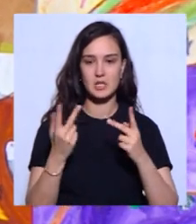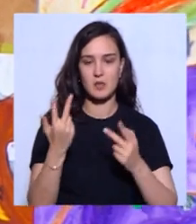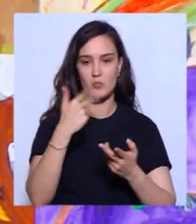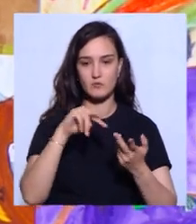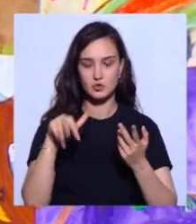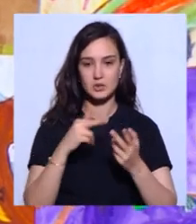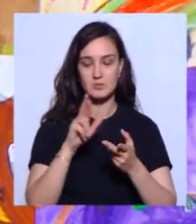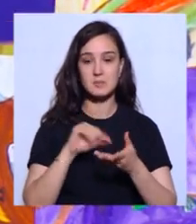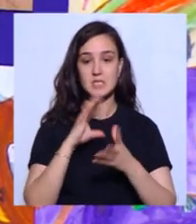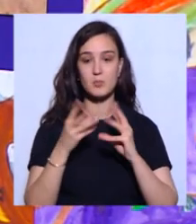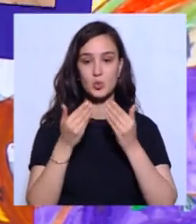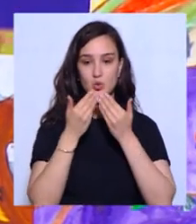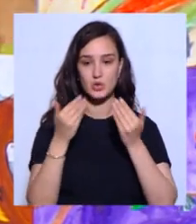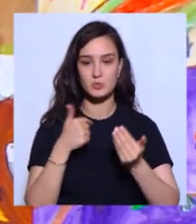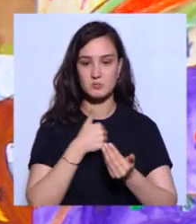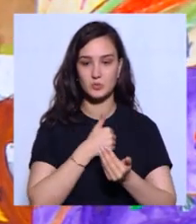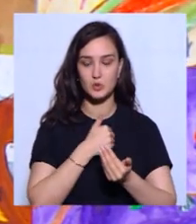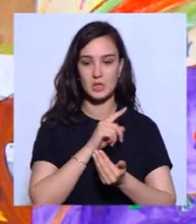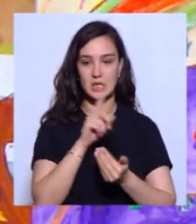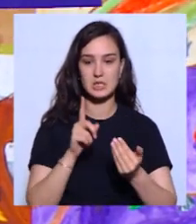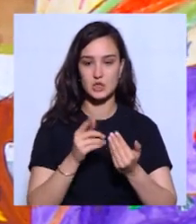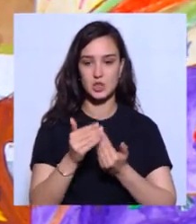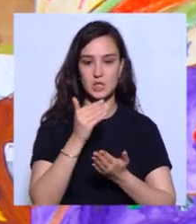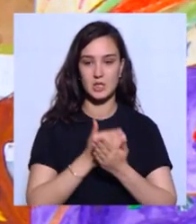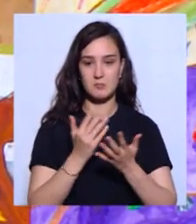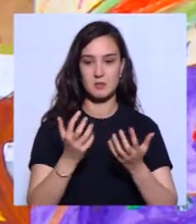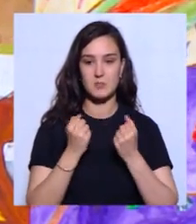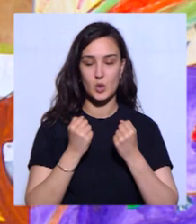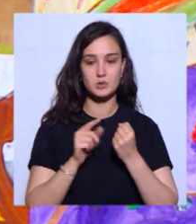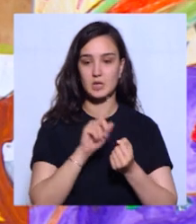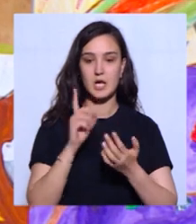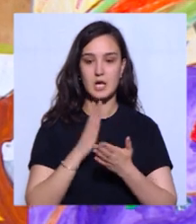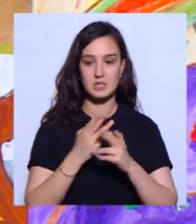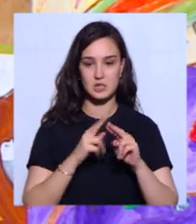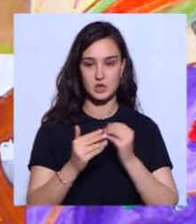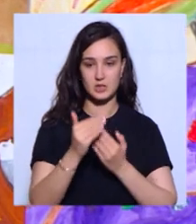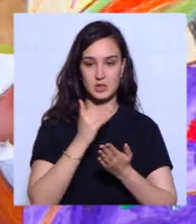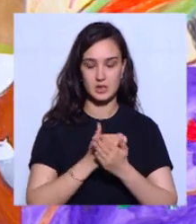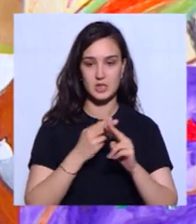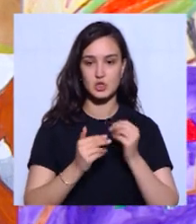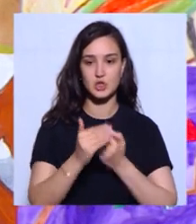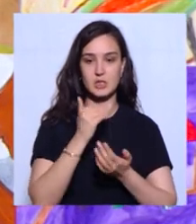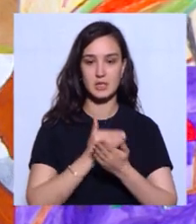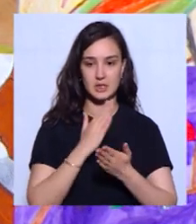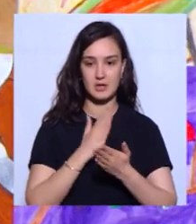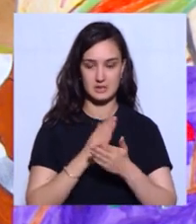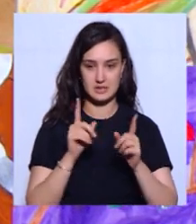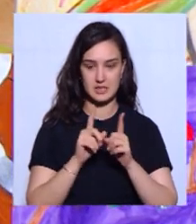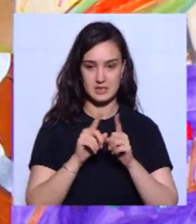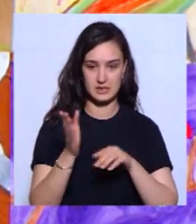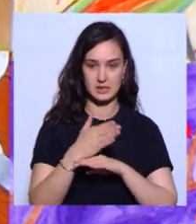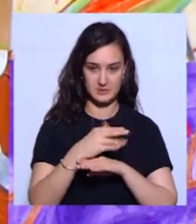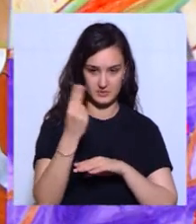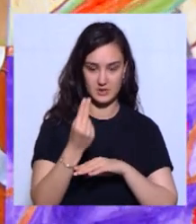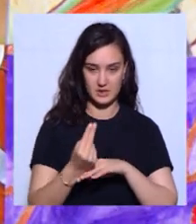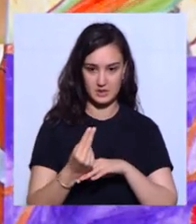მე მინდოდა რაღაცა შედეგი მიმიღო. და რა არის ეს შედეგი? ეს შედეგი არის აი ესეთი თევზი ნახატი, დეკუპაჟია